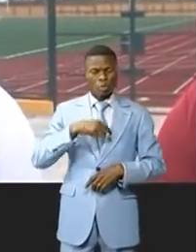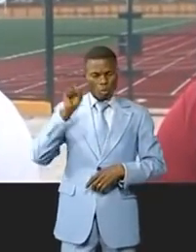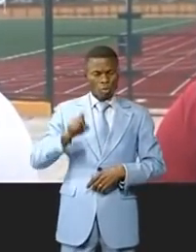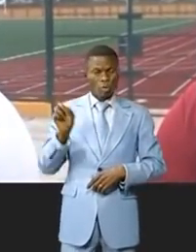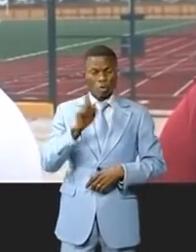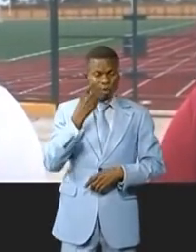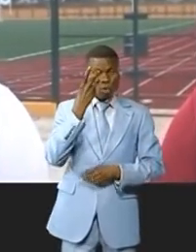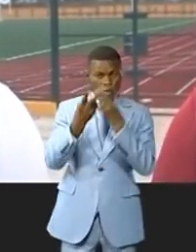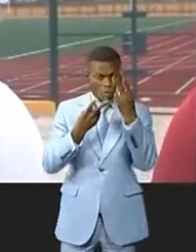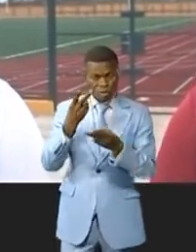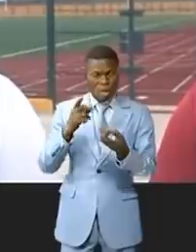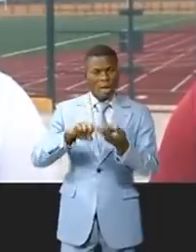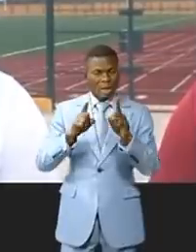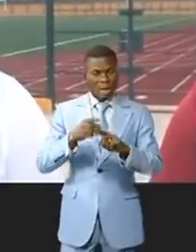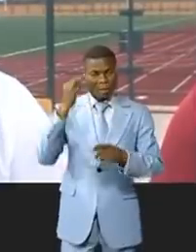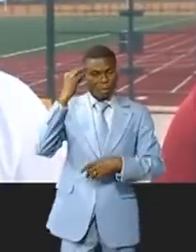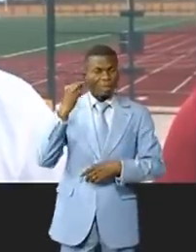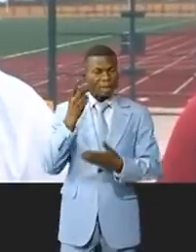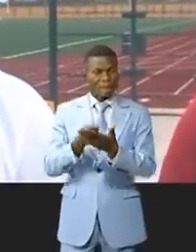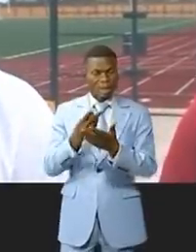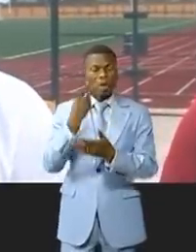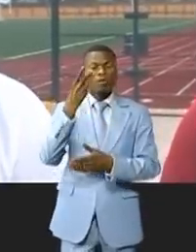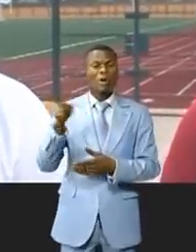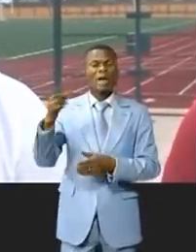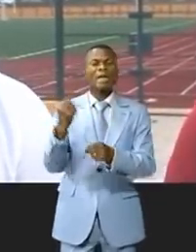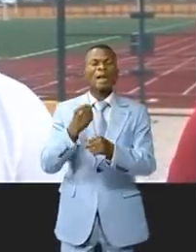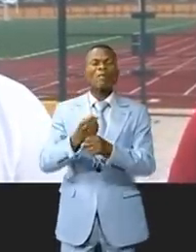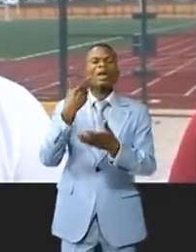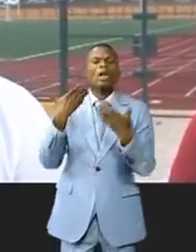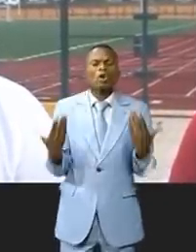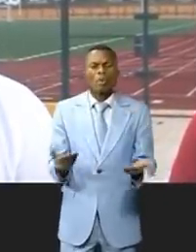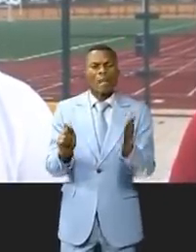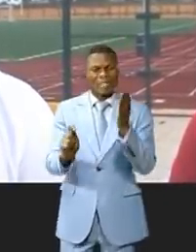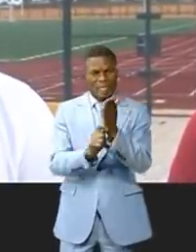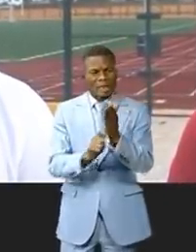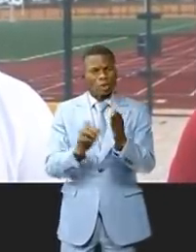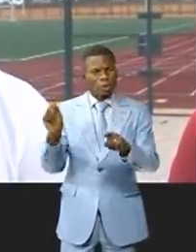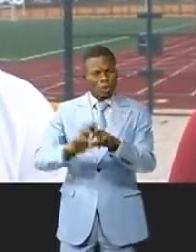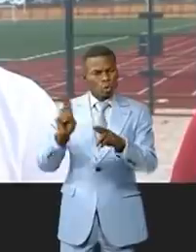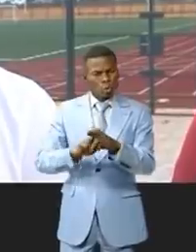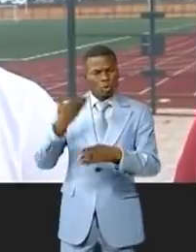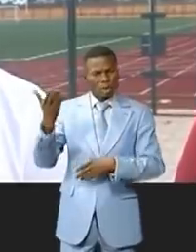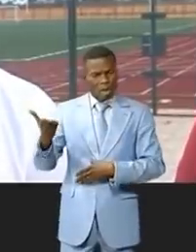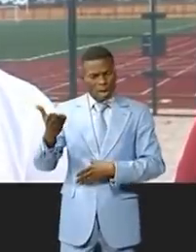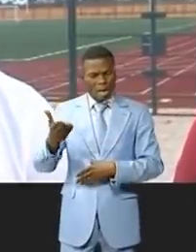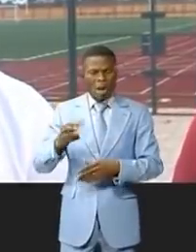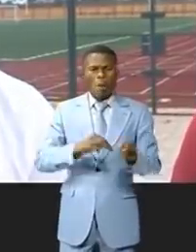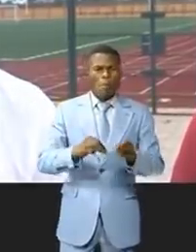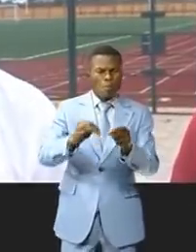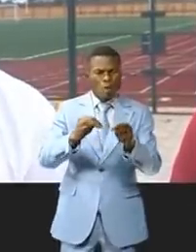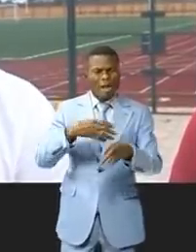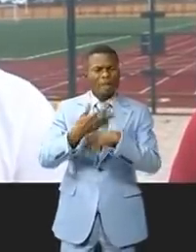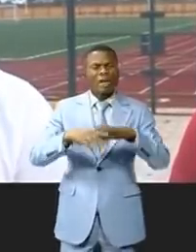venir accompagner notre collègue, voir un peu la technologie qui est appliquée, les faisabilités et